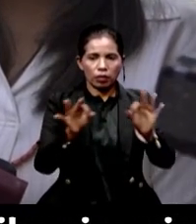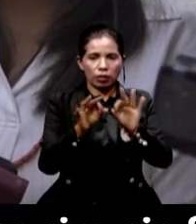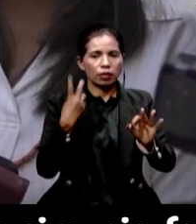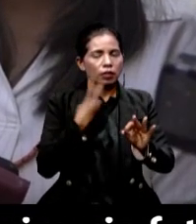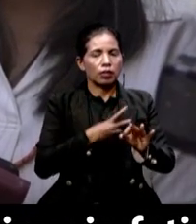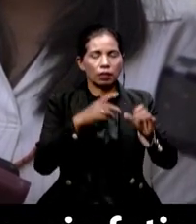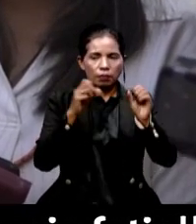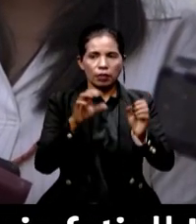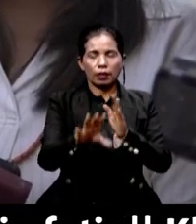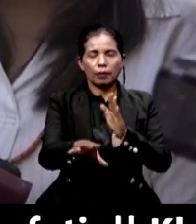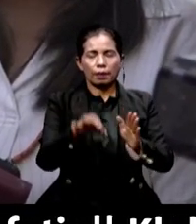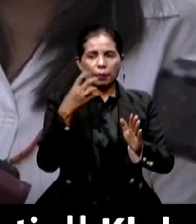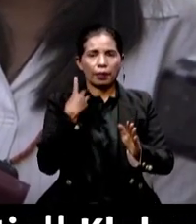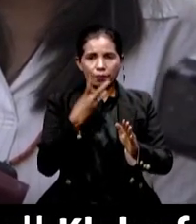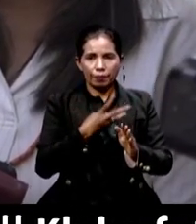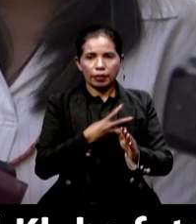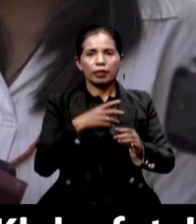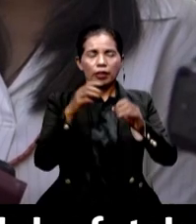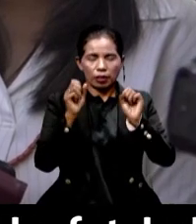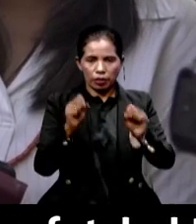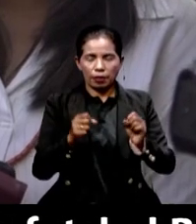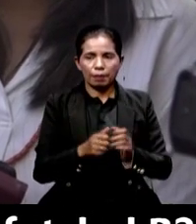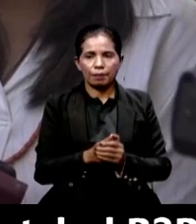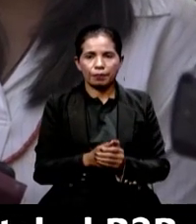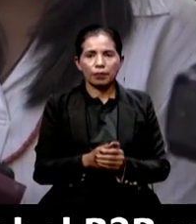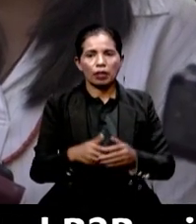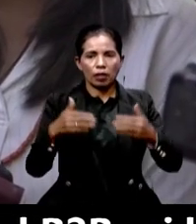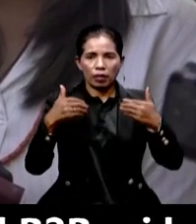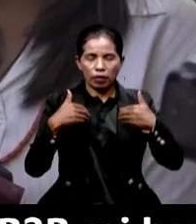heta, ita si esperta kata si ha